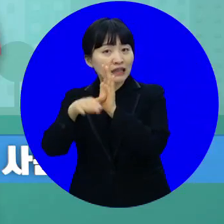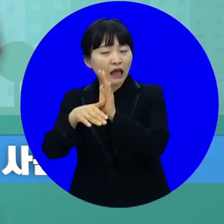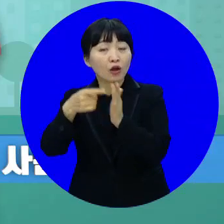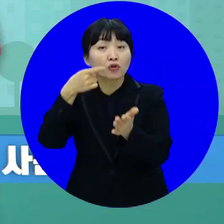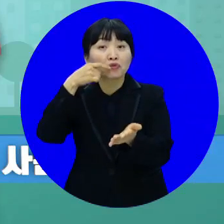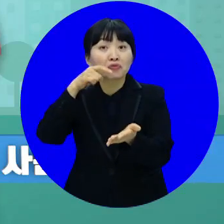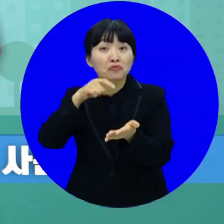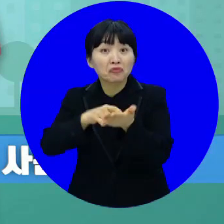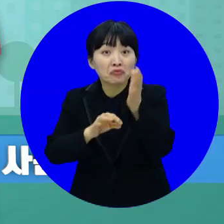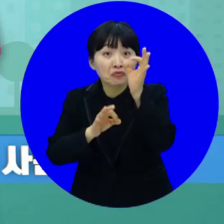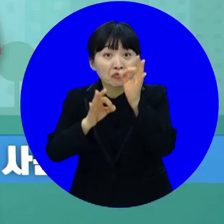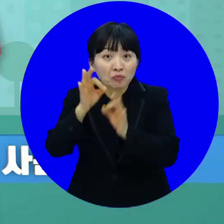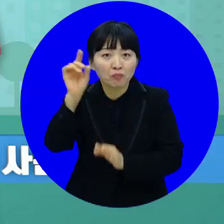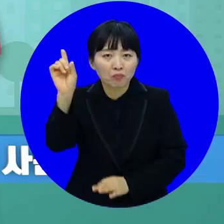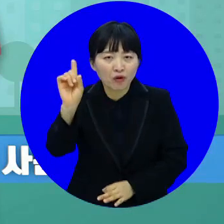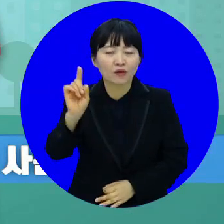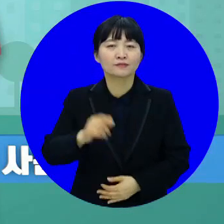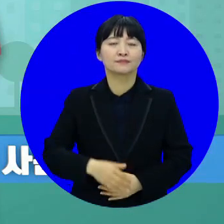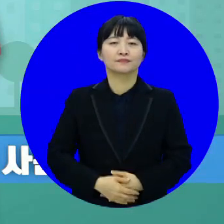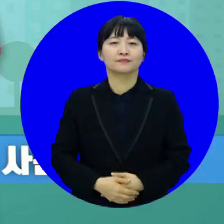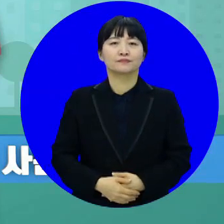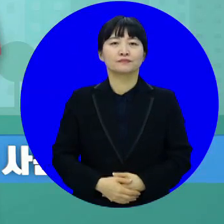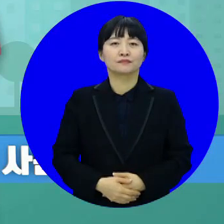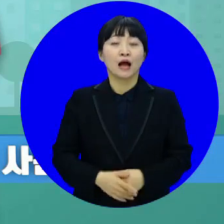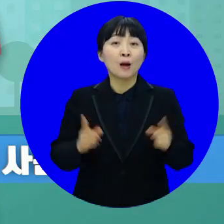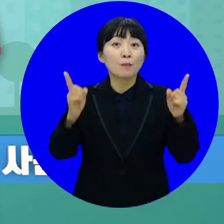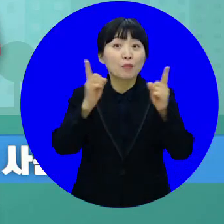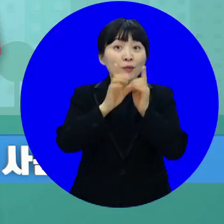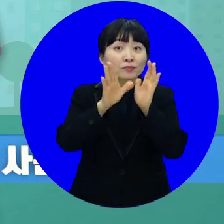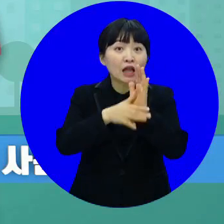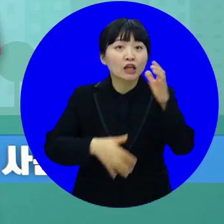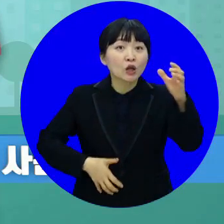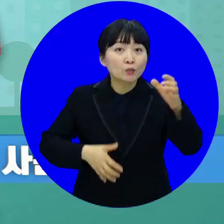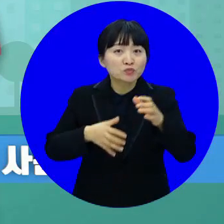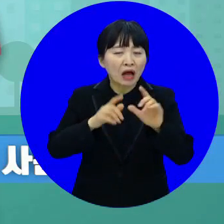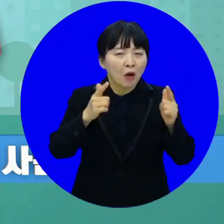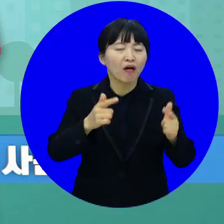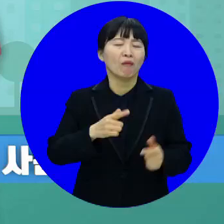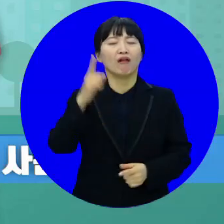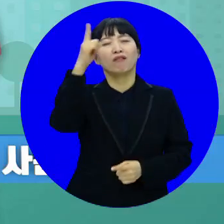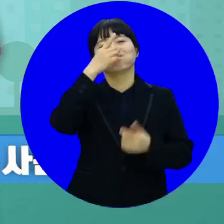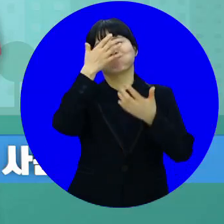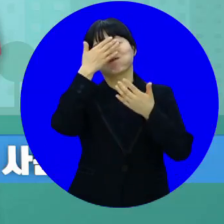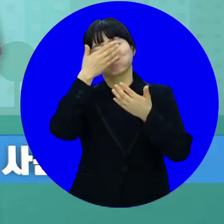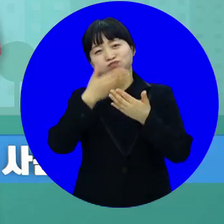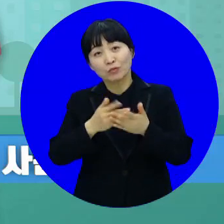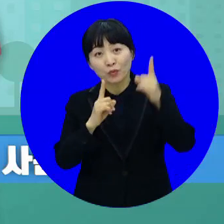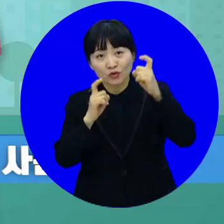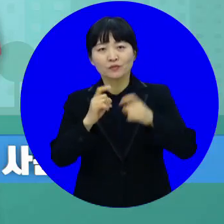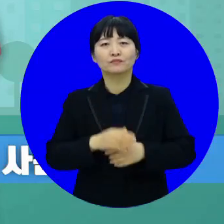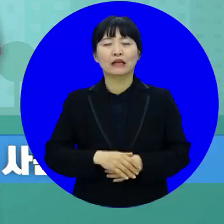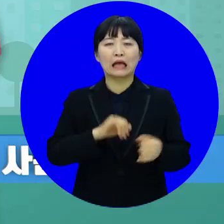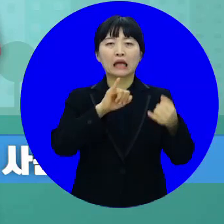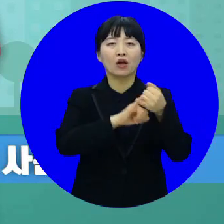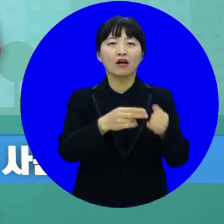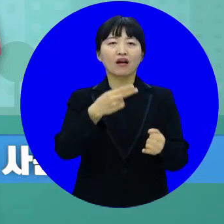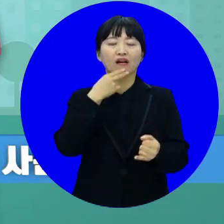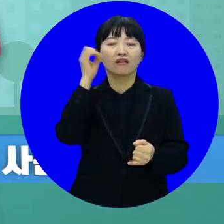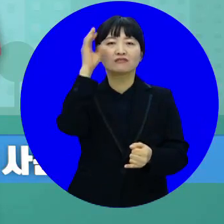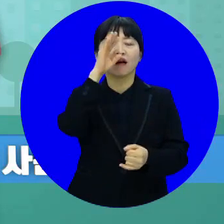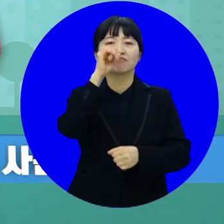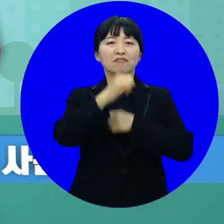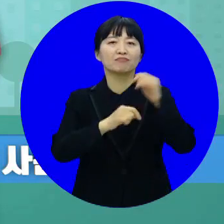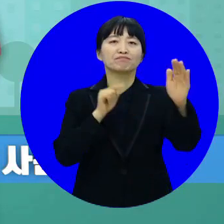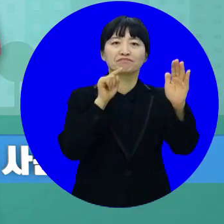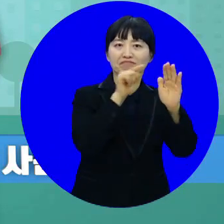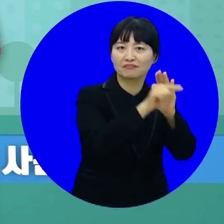실수들. 면접 교섭 협조를 하지 않거나 무거운 표정으로 아이 보내기. 약속 없이 일방적으로 아이 찾아가기.